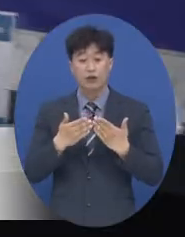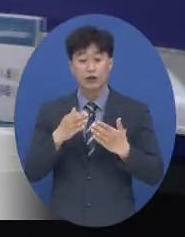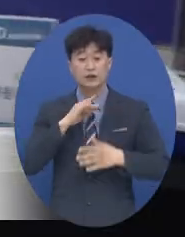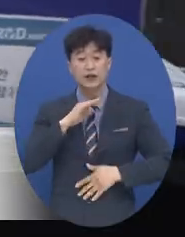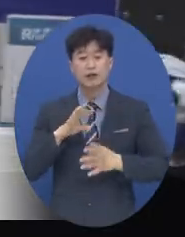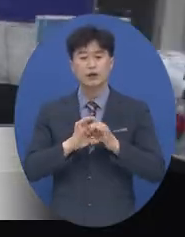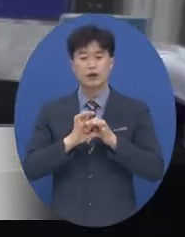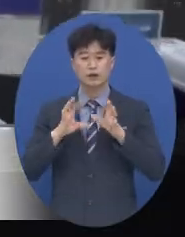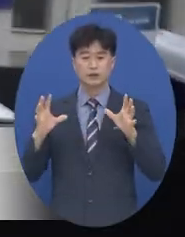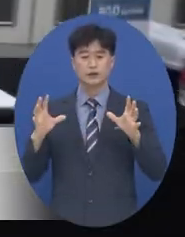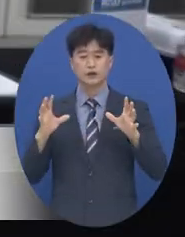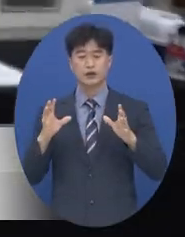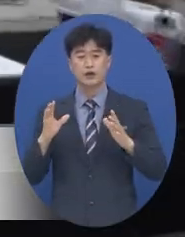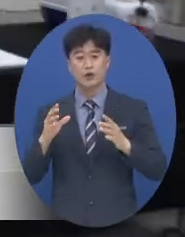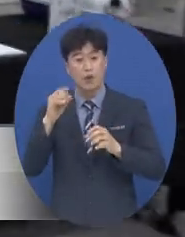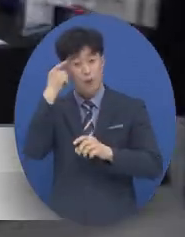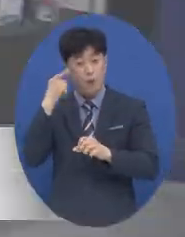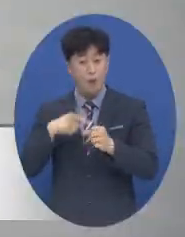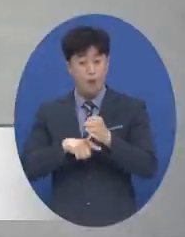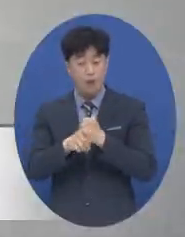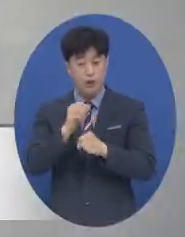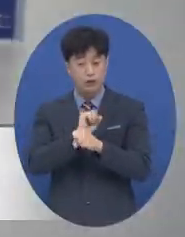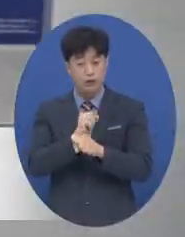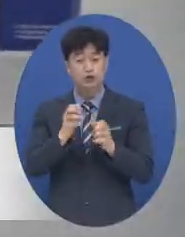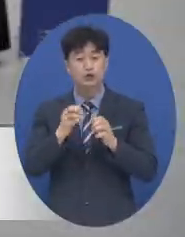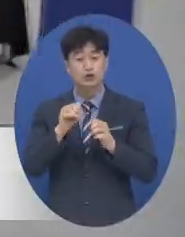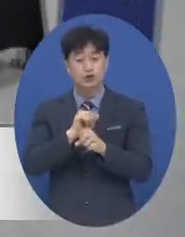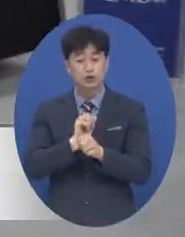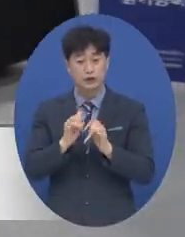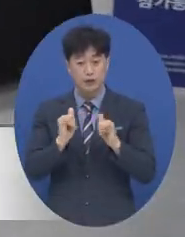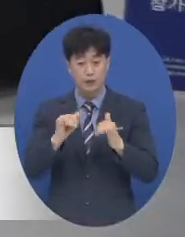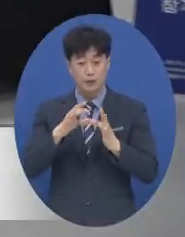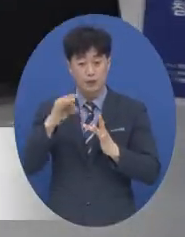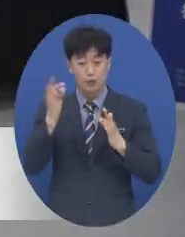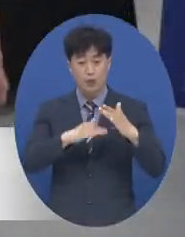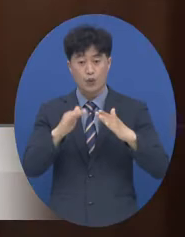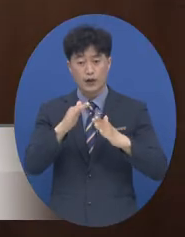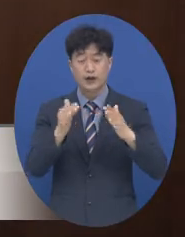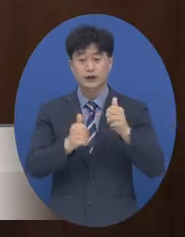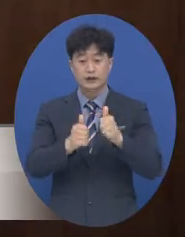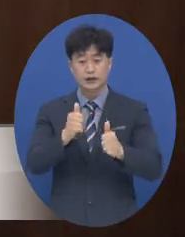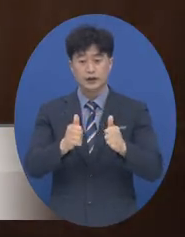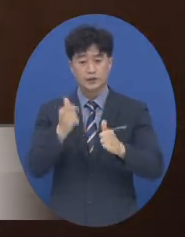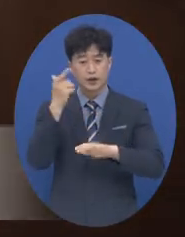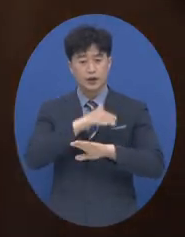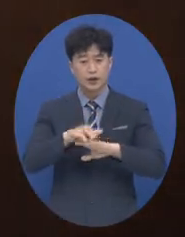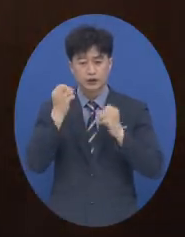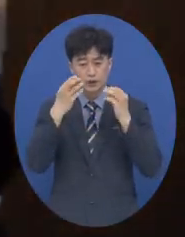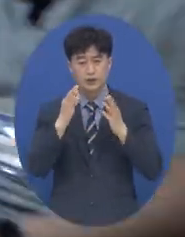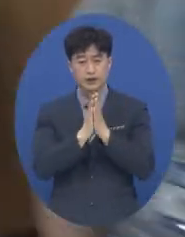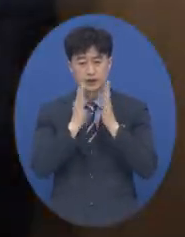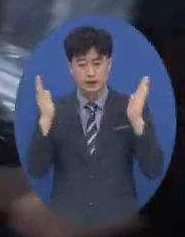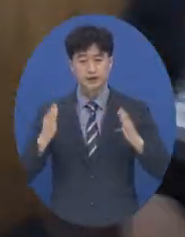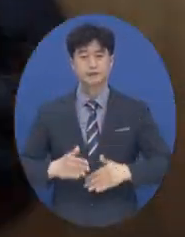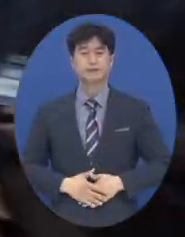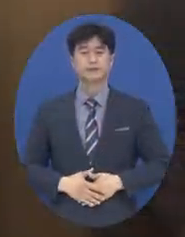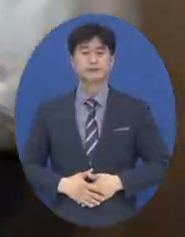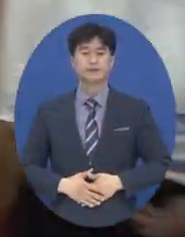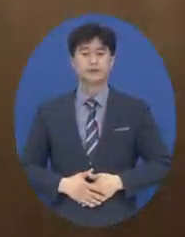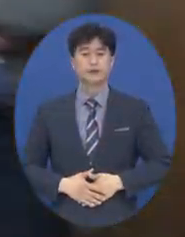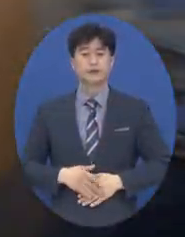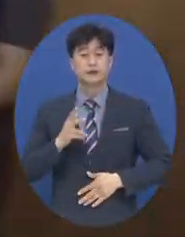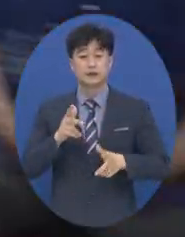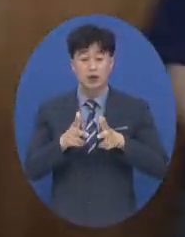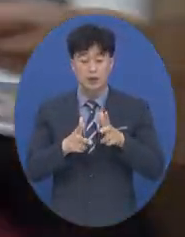경력 등의 조건을 걸지 않고 과학기술 연구자를 선발하는 공개 오디션을 기획해 새롭게 선보였습니다.